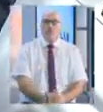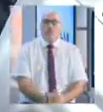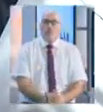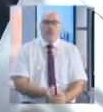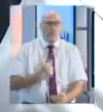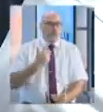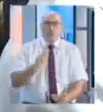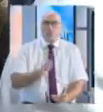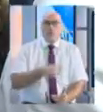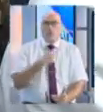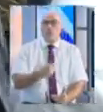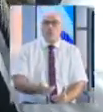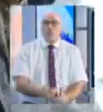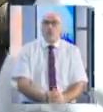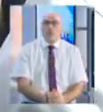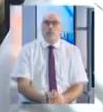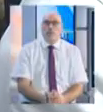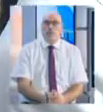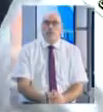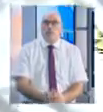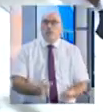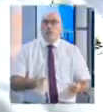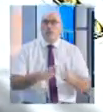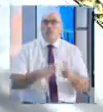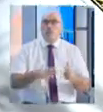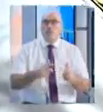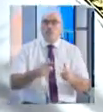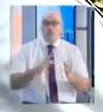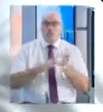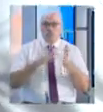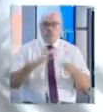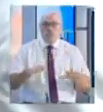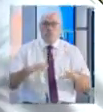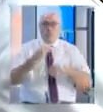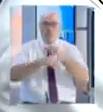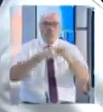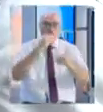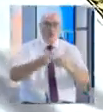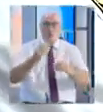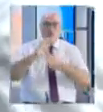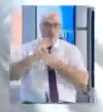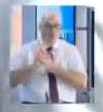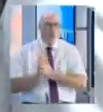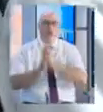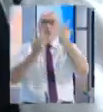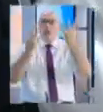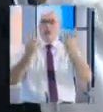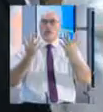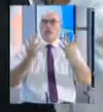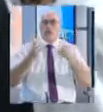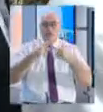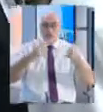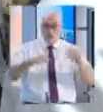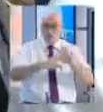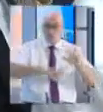طبيعي في كل يعني في كل مناطق العالم، يعني شاهدنا حرائق، شاهدنا فيضانات، شاهدنا